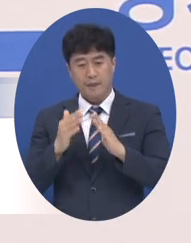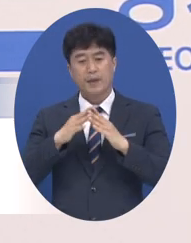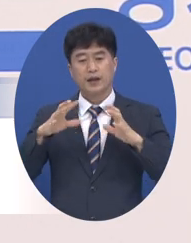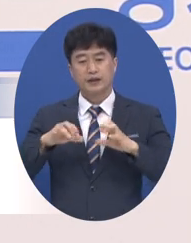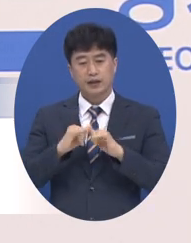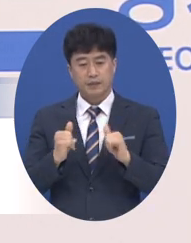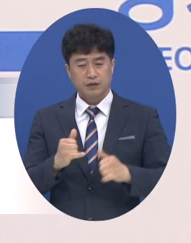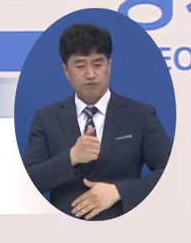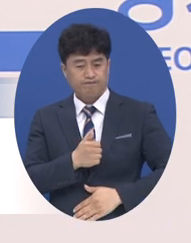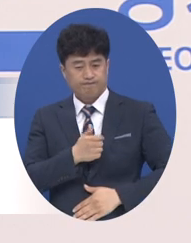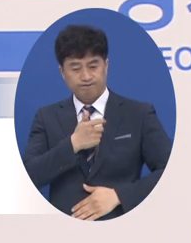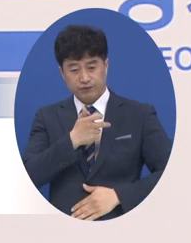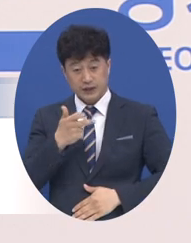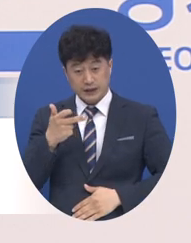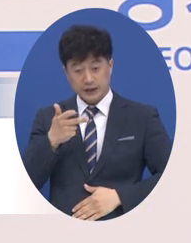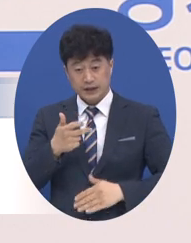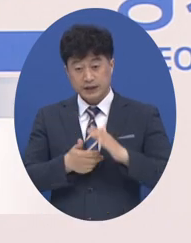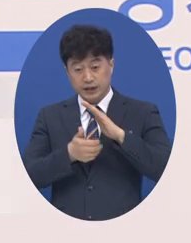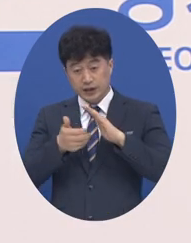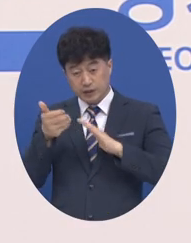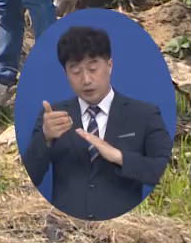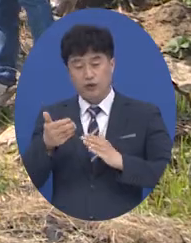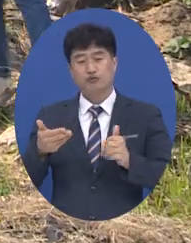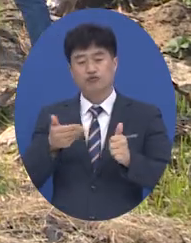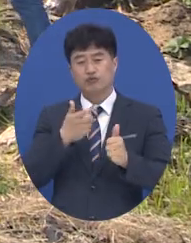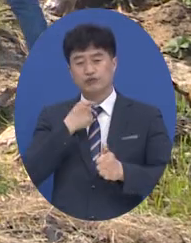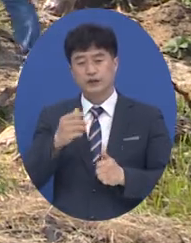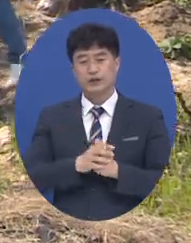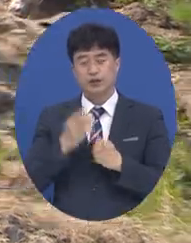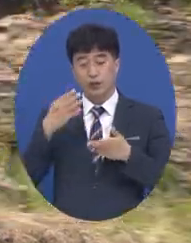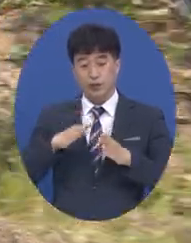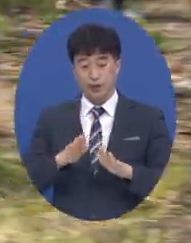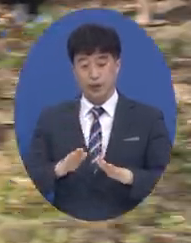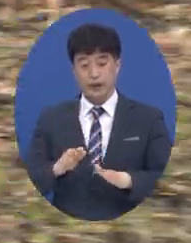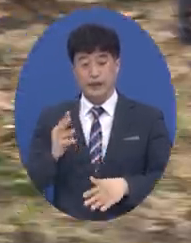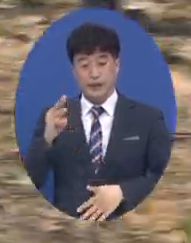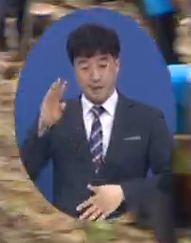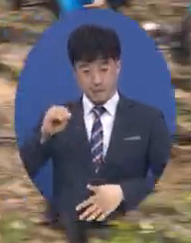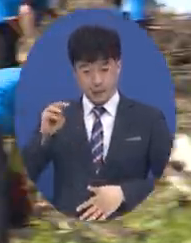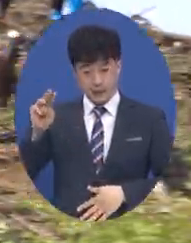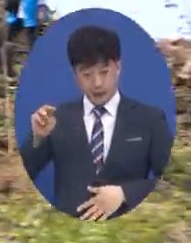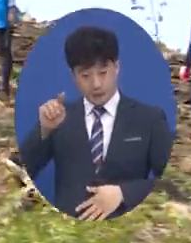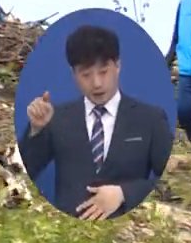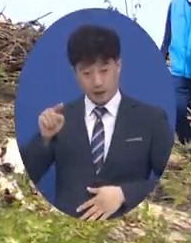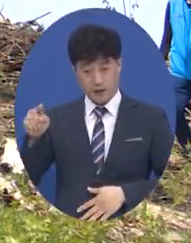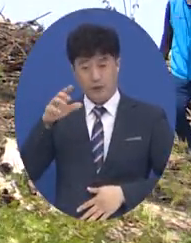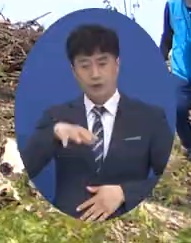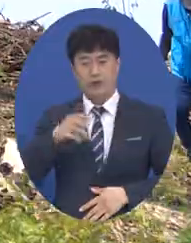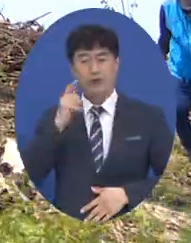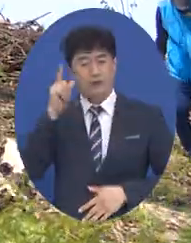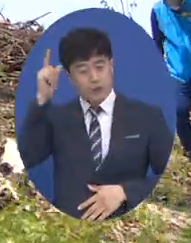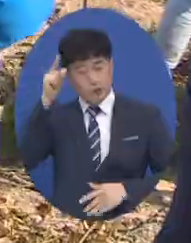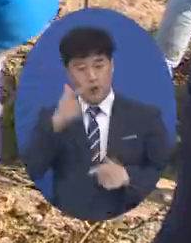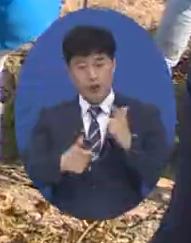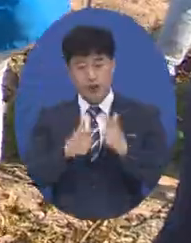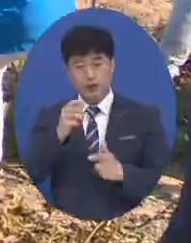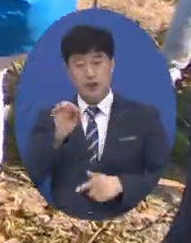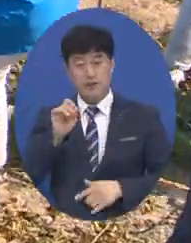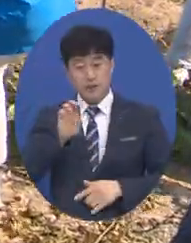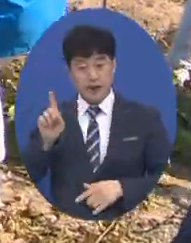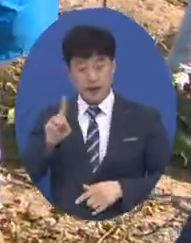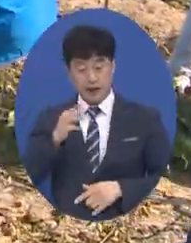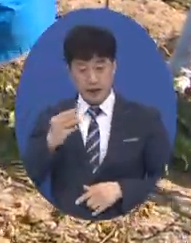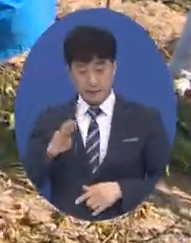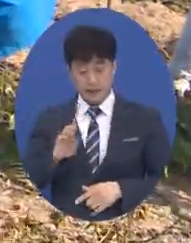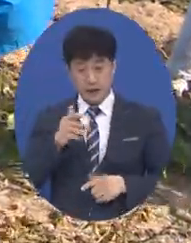헌 희망이 주기를 바라는 바입니다 경기도는 3만여 제곱미터 면적의 소나무와 이팝나무 단풍나무